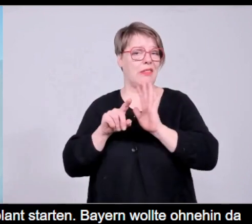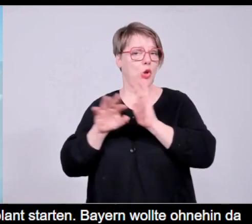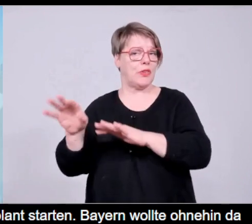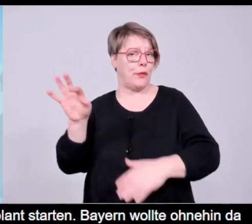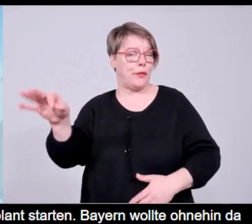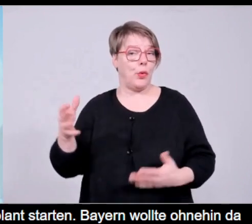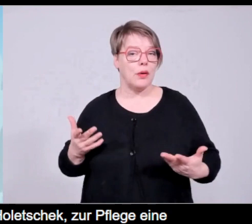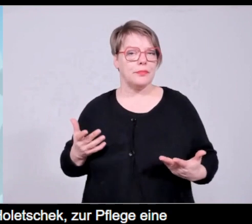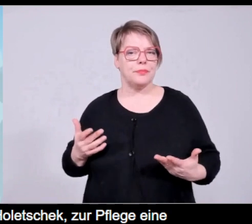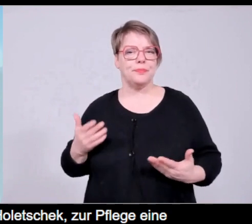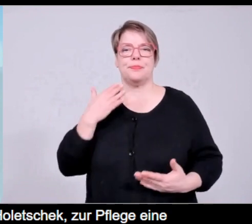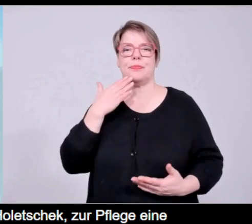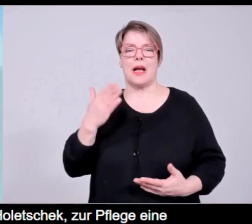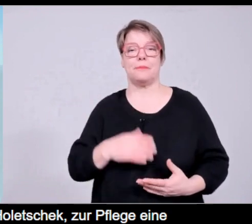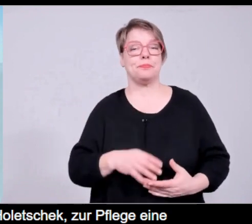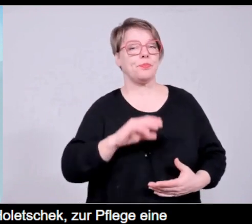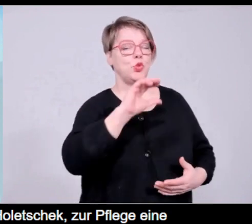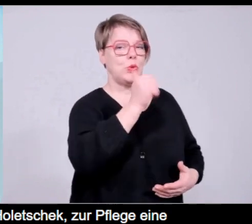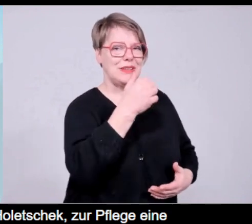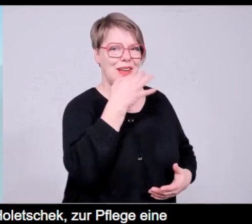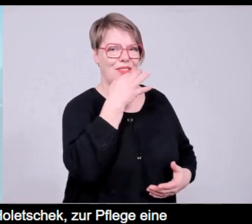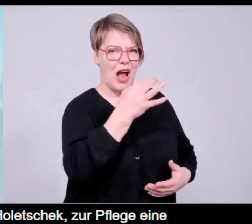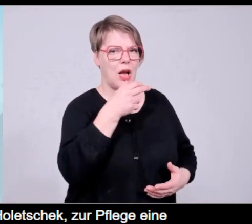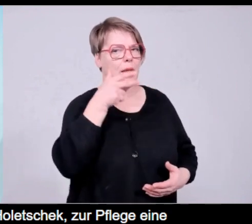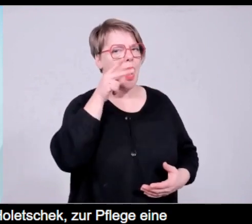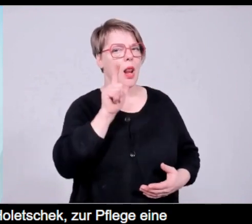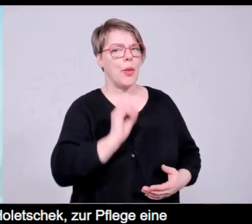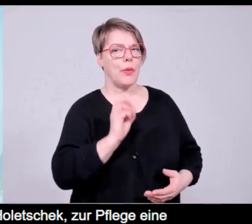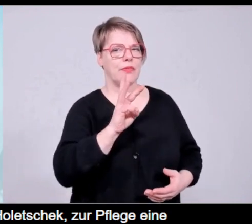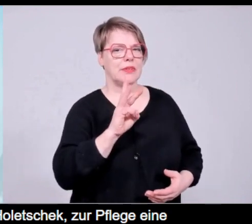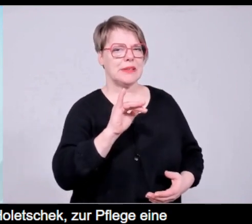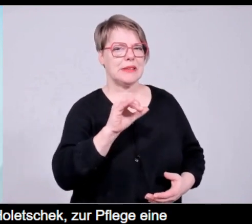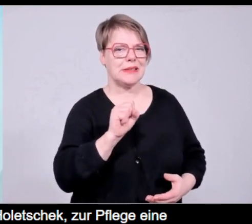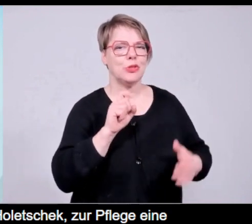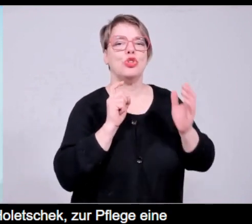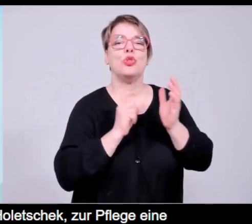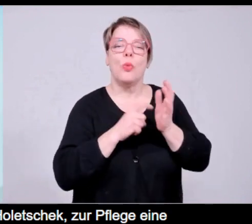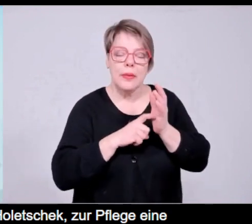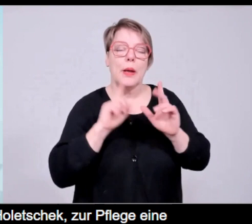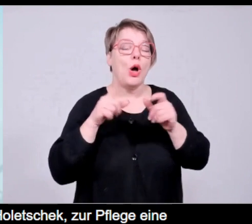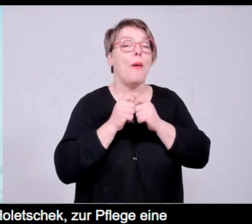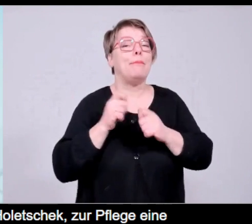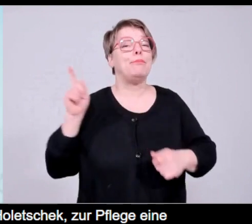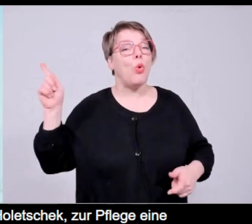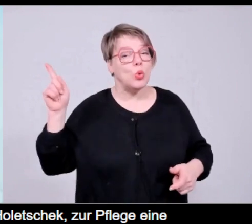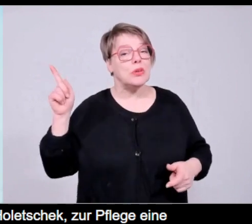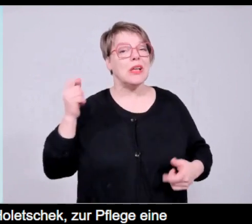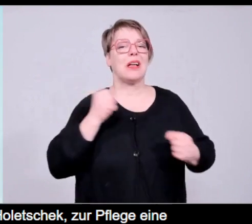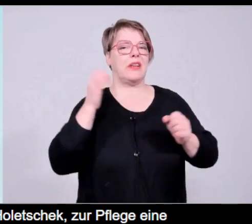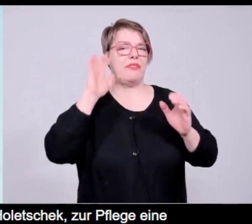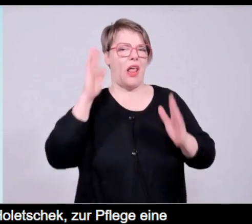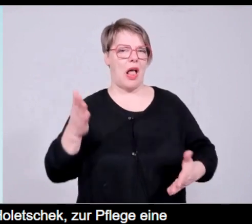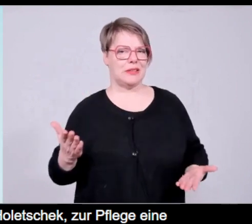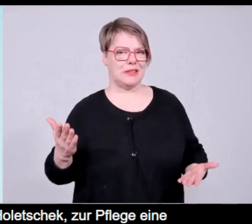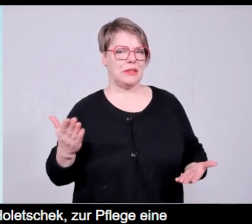alle daran gehalten hätten, auf was wir uns verlassen haben und auch auf was man sich verlassen kann, weil das bisher immer so war, dass wenn der Bundeskanzler was mit den